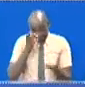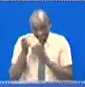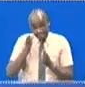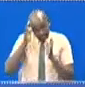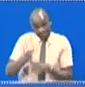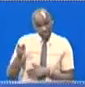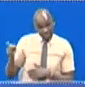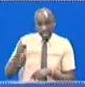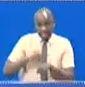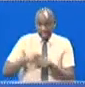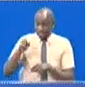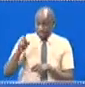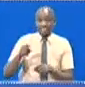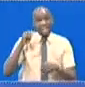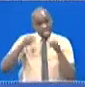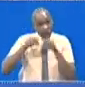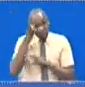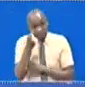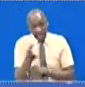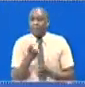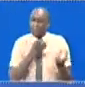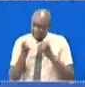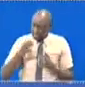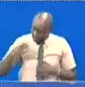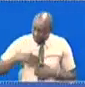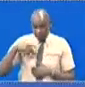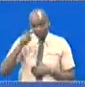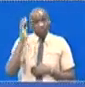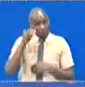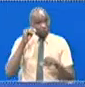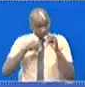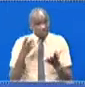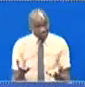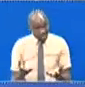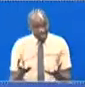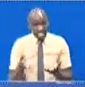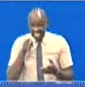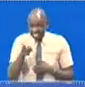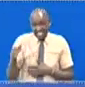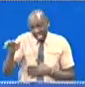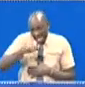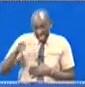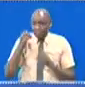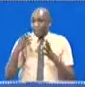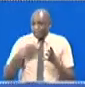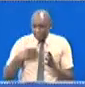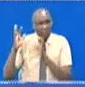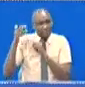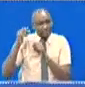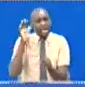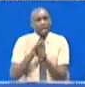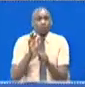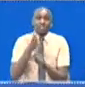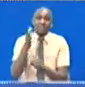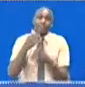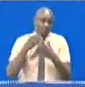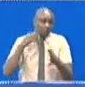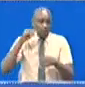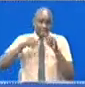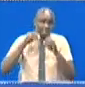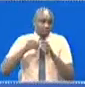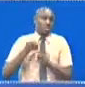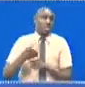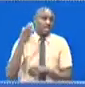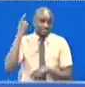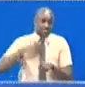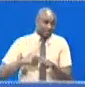Mwanabiashara, tunapoelekea katika uchaguzi, huwa ni miongoni mwa wapiga kura, na hapa Kiumbu idadi kuu walikuwa na matarajio mengi kabla ya uchaguzi mkuu